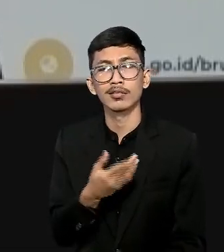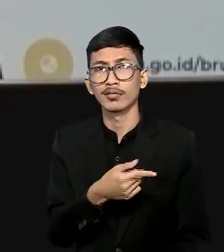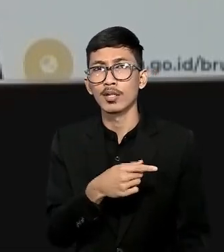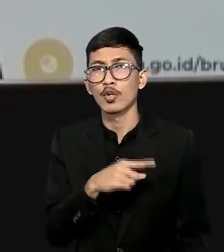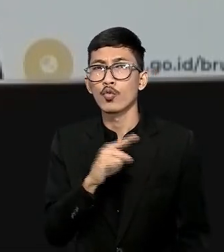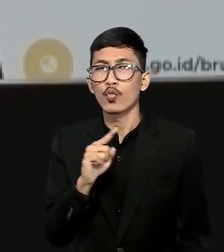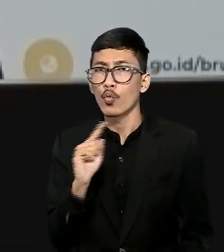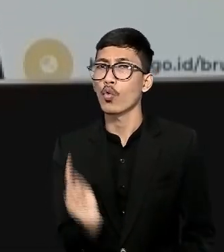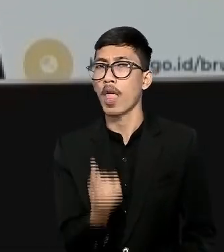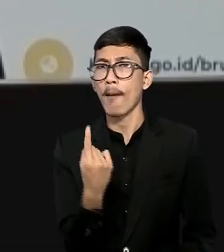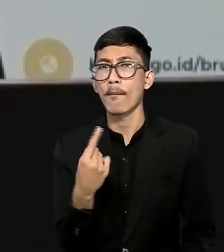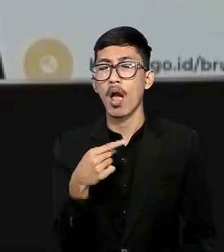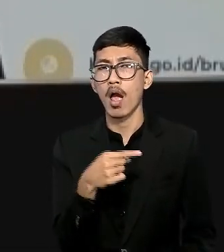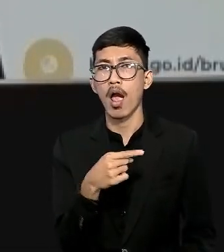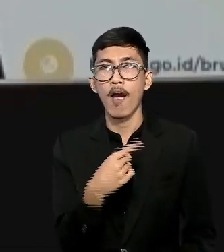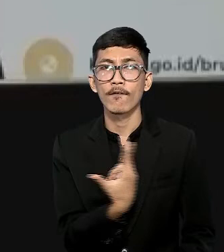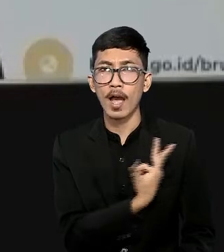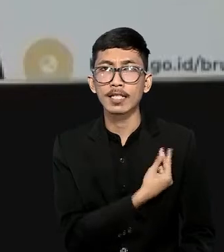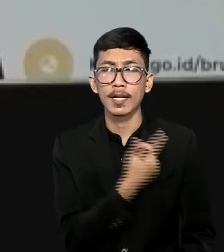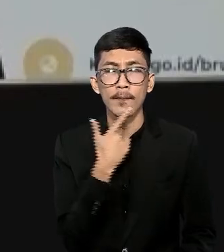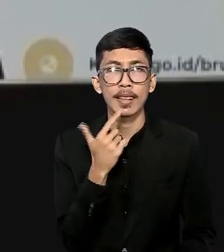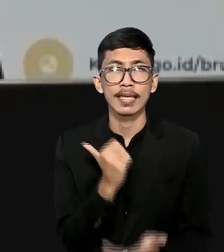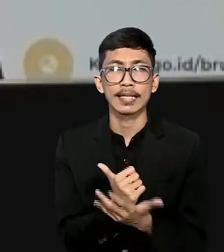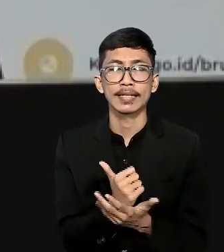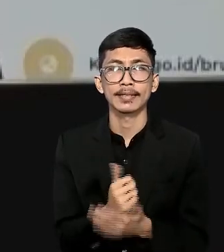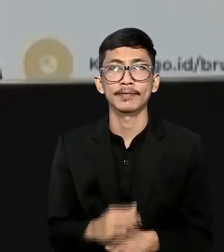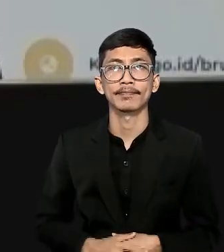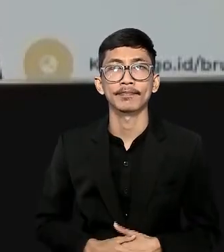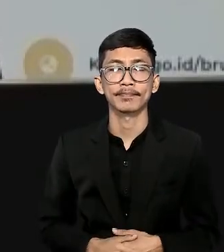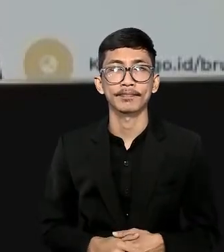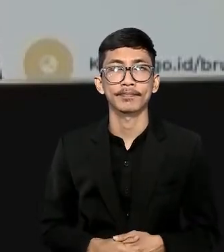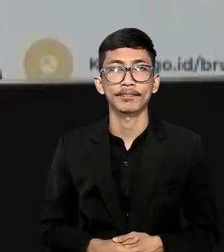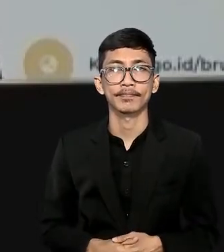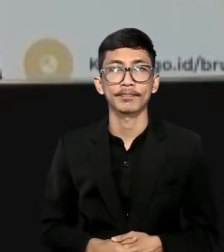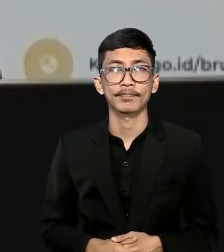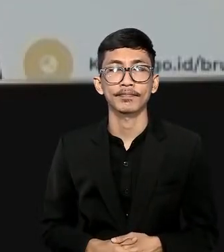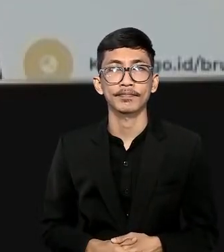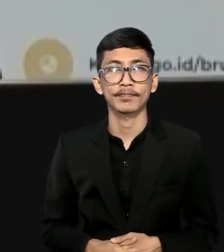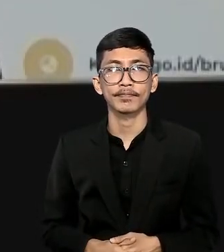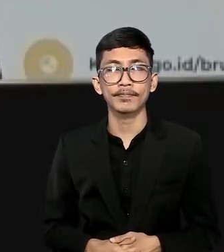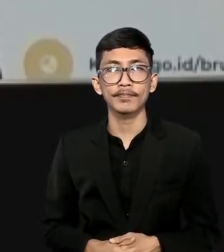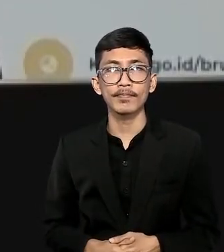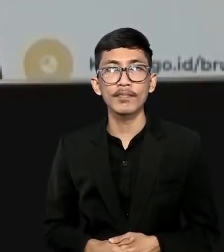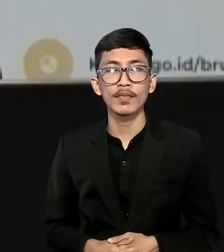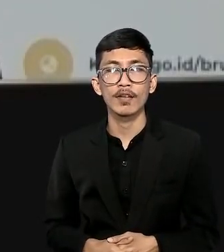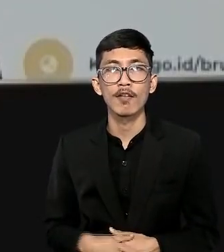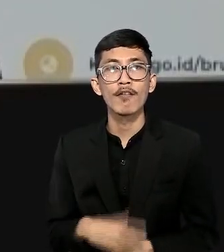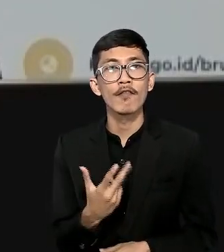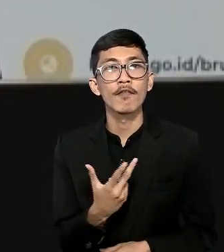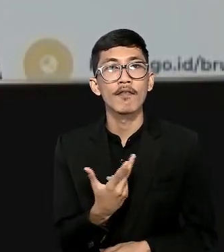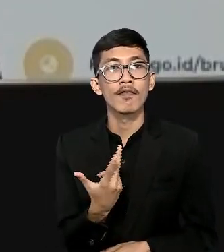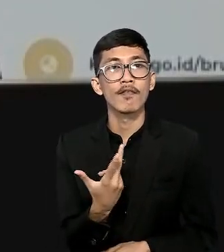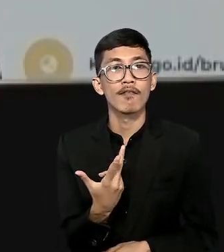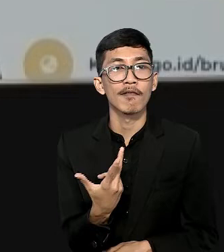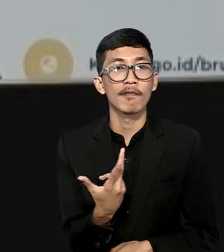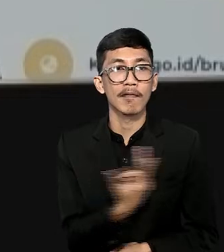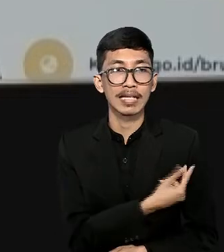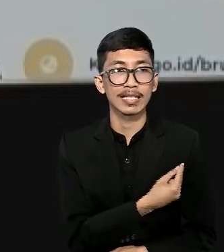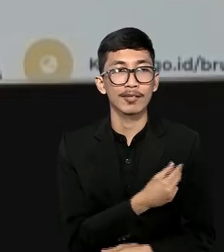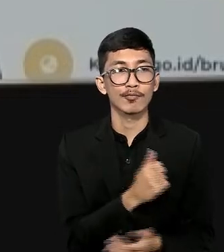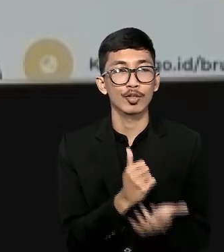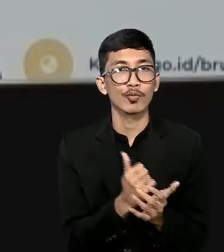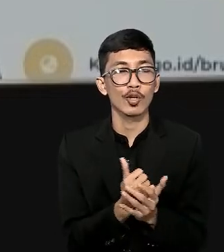satu kunci yang paling paling utama apapun apapun vaksin yang yang yang tersedia dan langkah yang